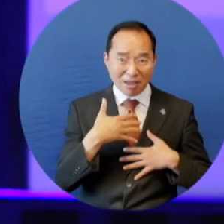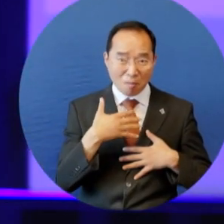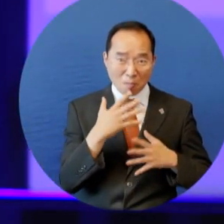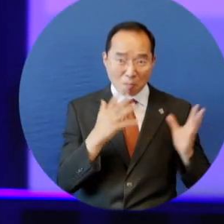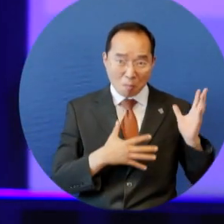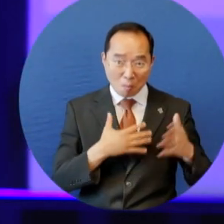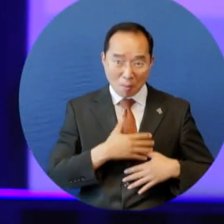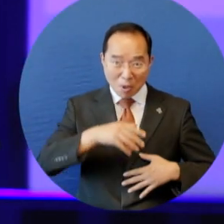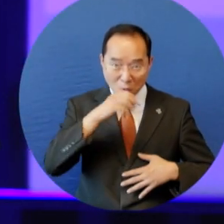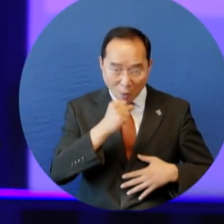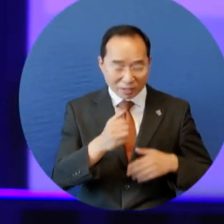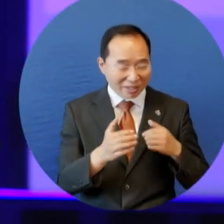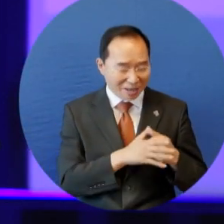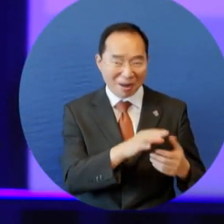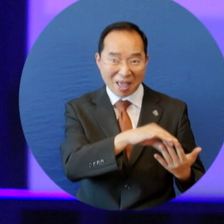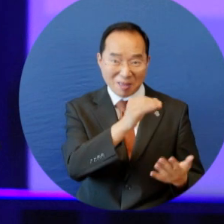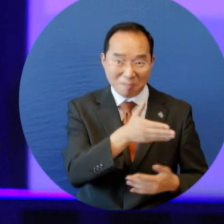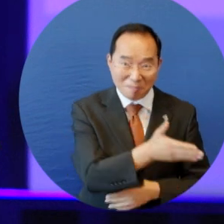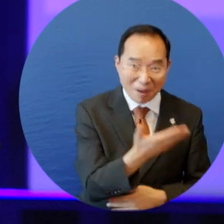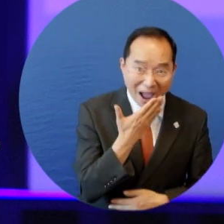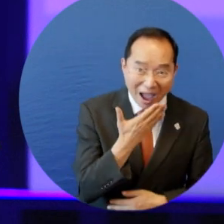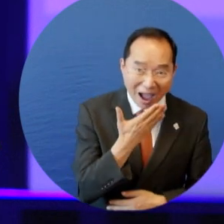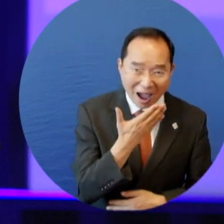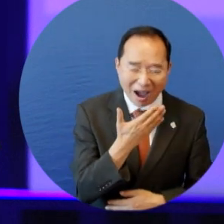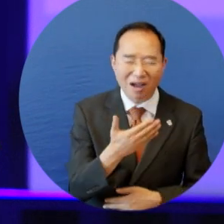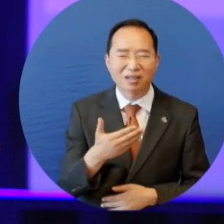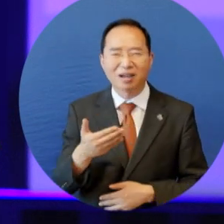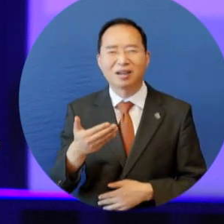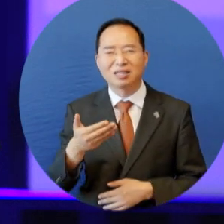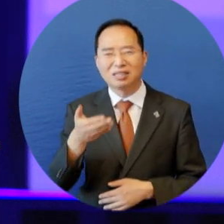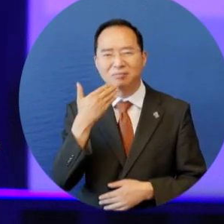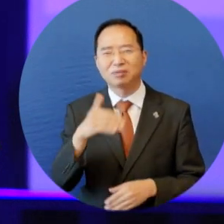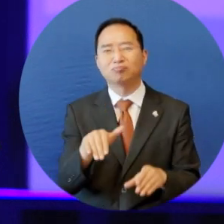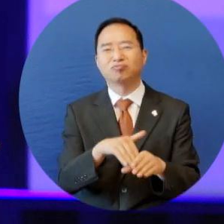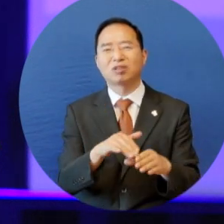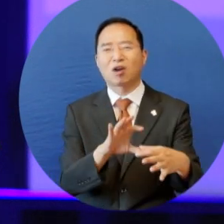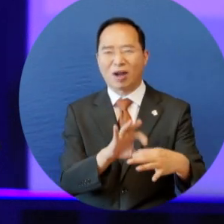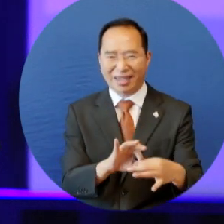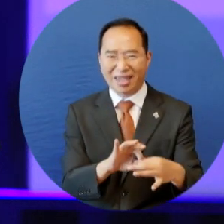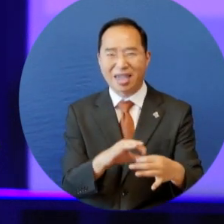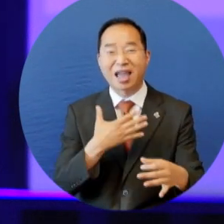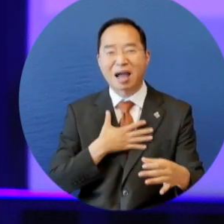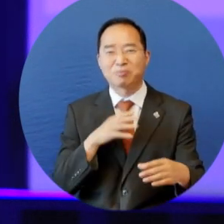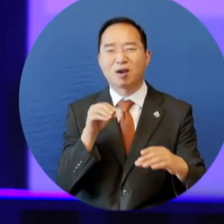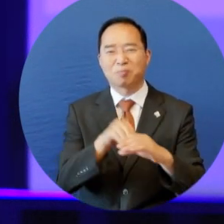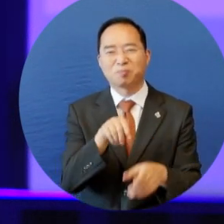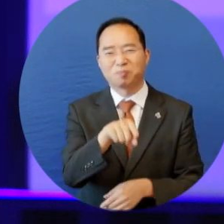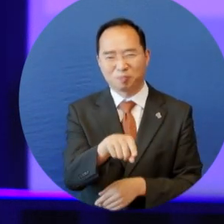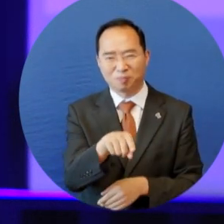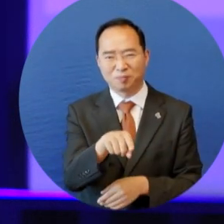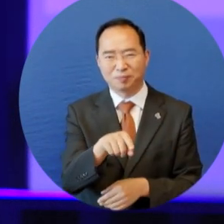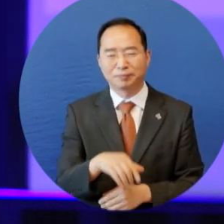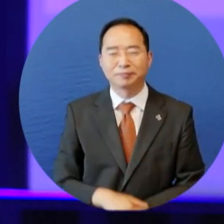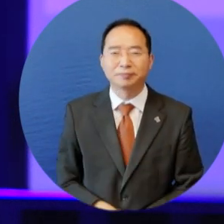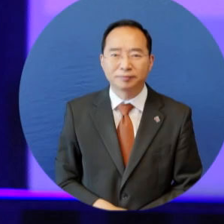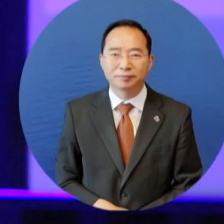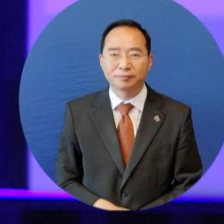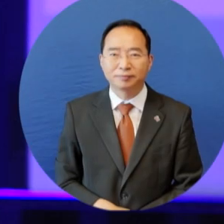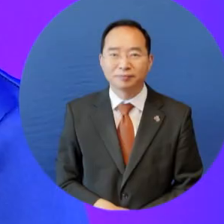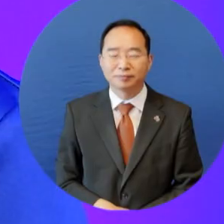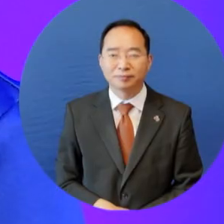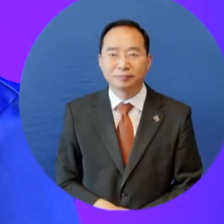사람의 가치만으로 선택되지 않는다는 것이죠. 거기에는 문화가 있고 관계가 있고 감정이 있었기